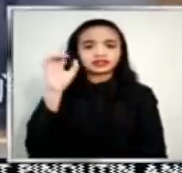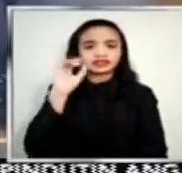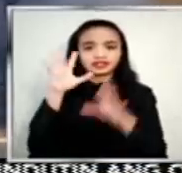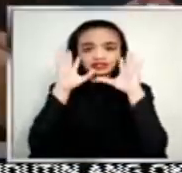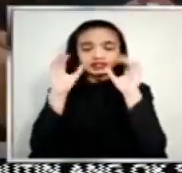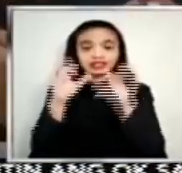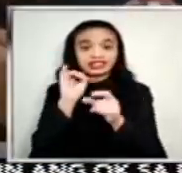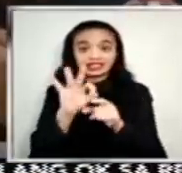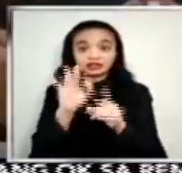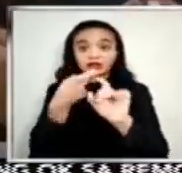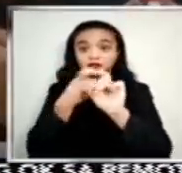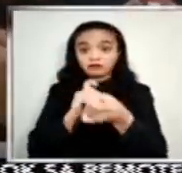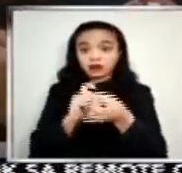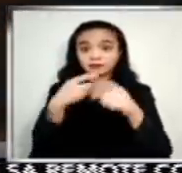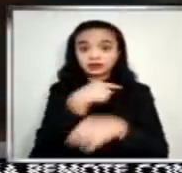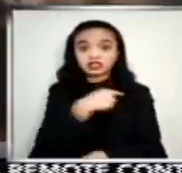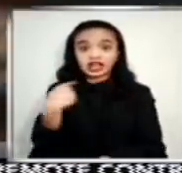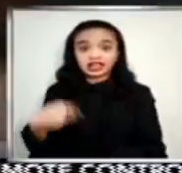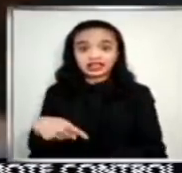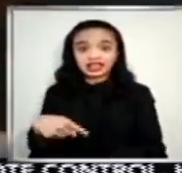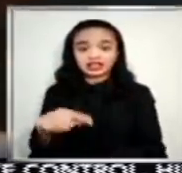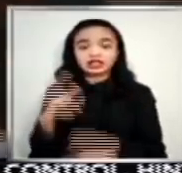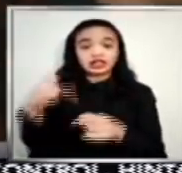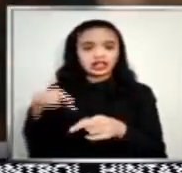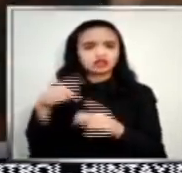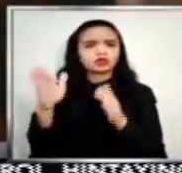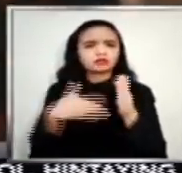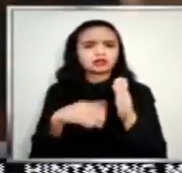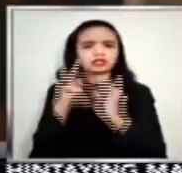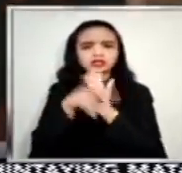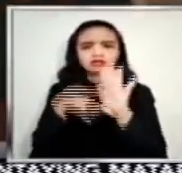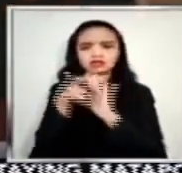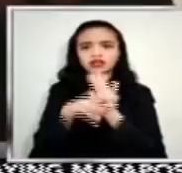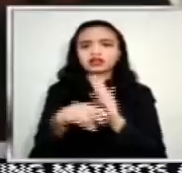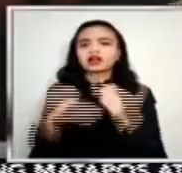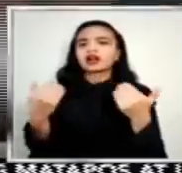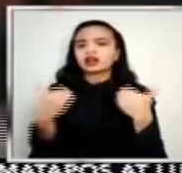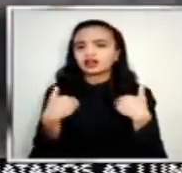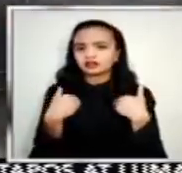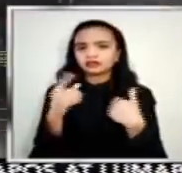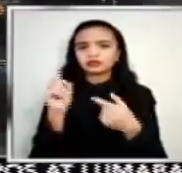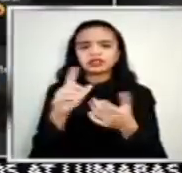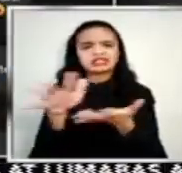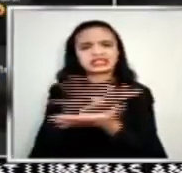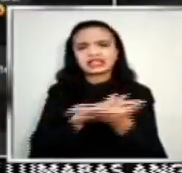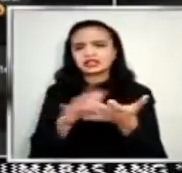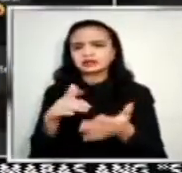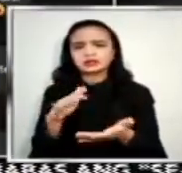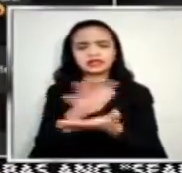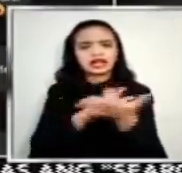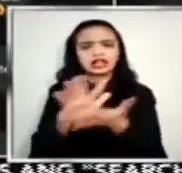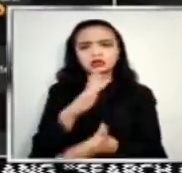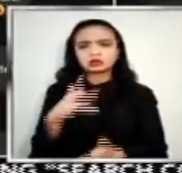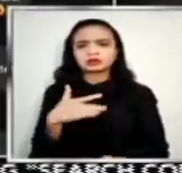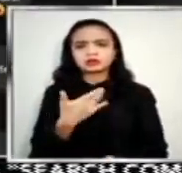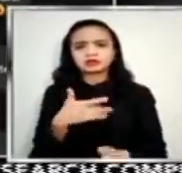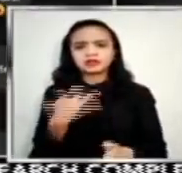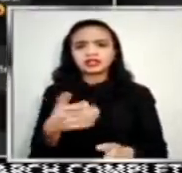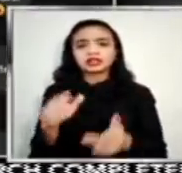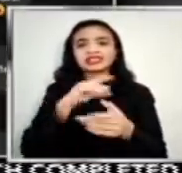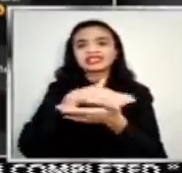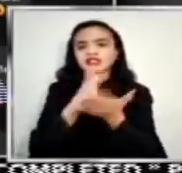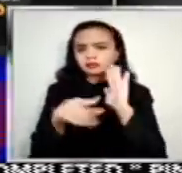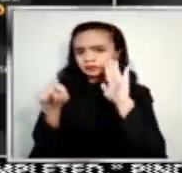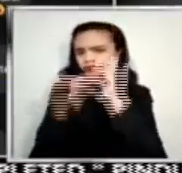wala kayong... Ang music video agad umani ng magkakahalong reaksyon. Karamihan, negatibo. Bagamat dapat